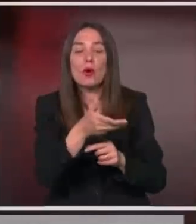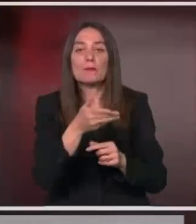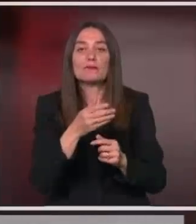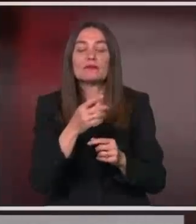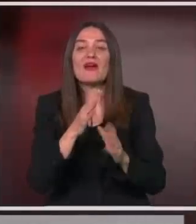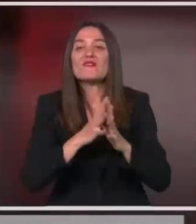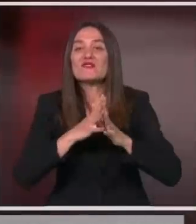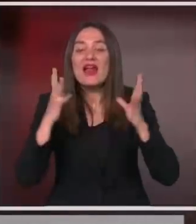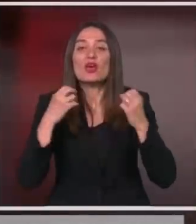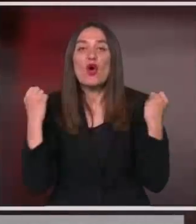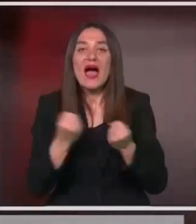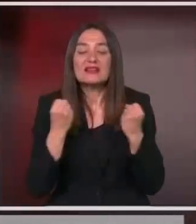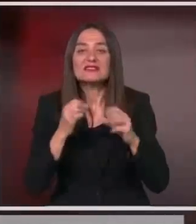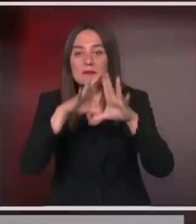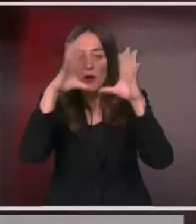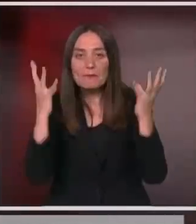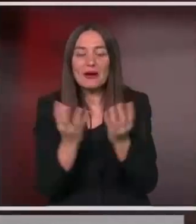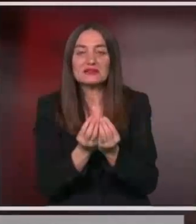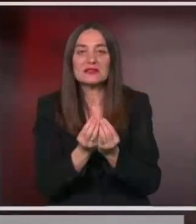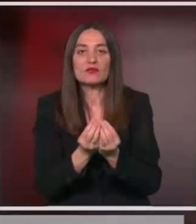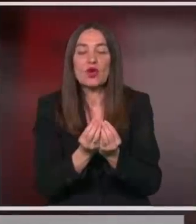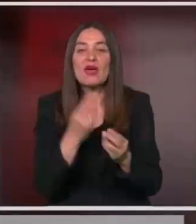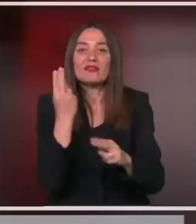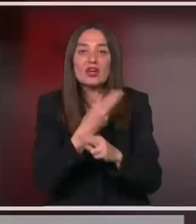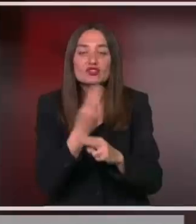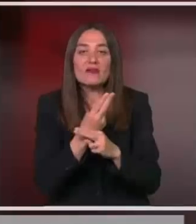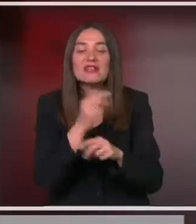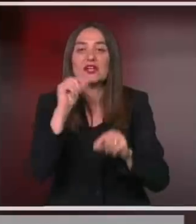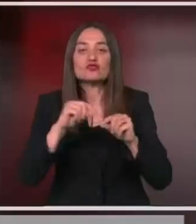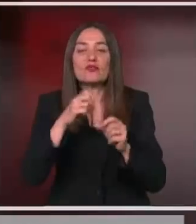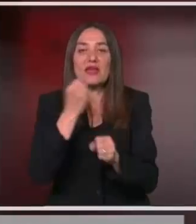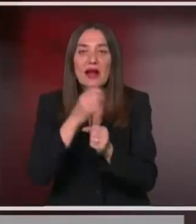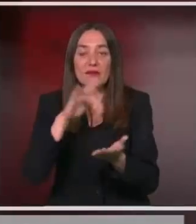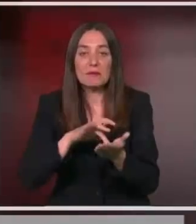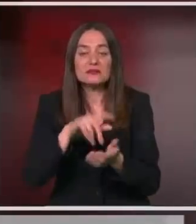u toj velikoj akciji, masivnoj akciji države za sačuvanje radnih mesta.